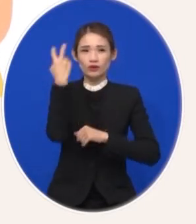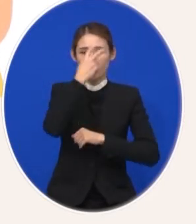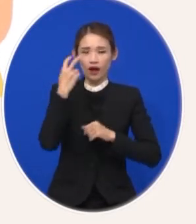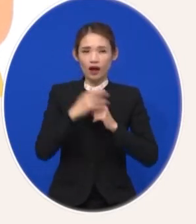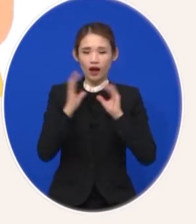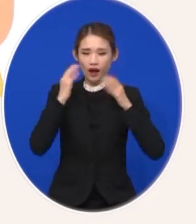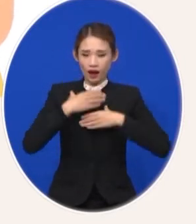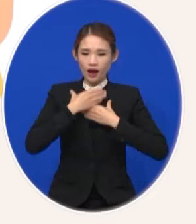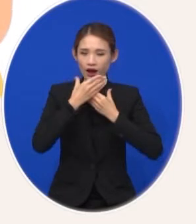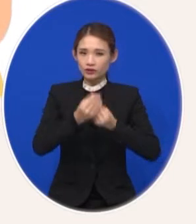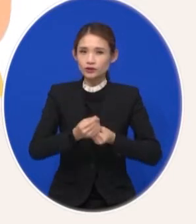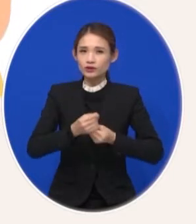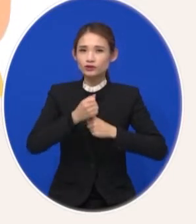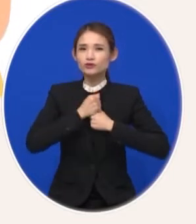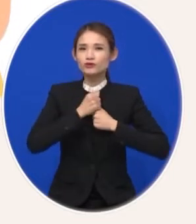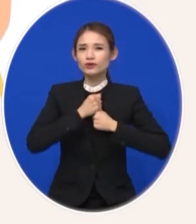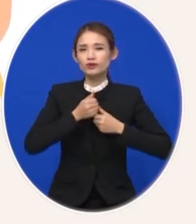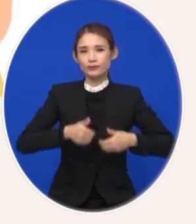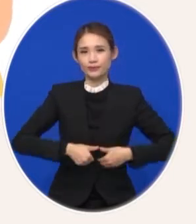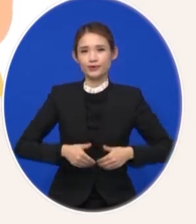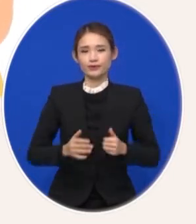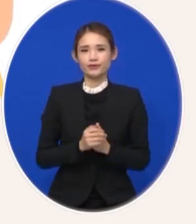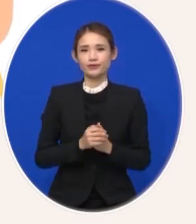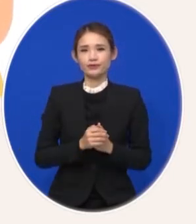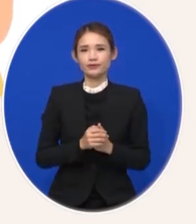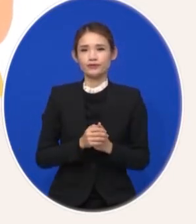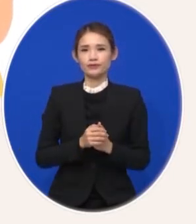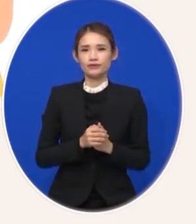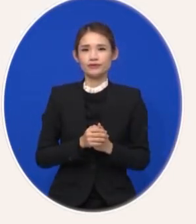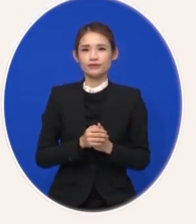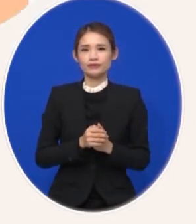산모의 안전을 위해 신중한 주의가 필요합니다.